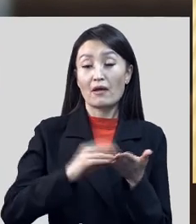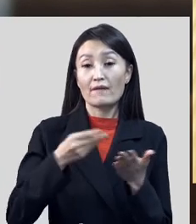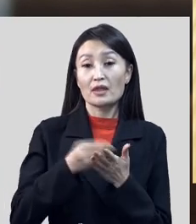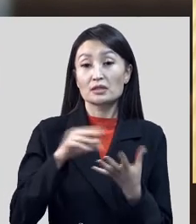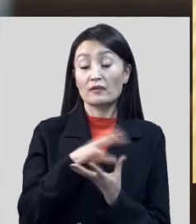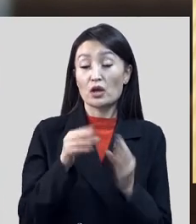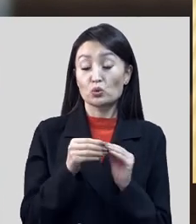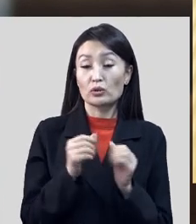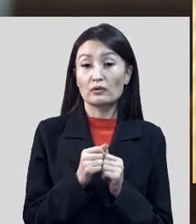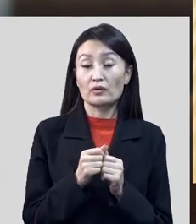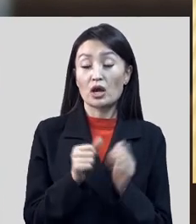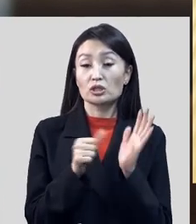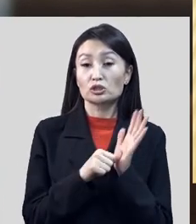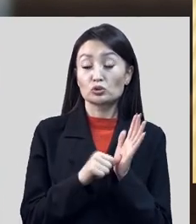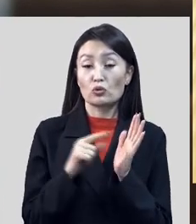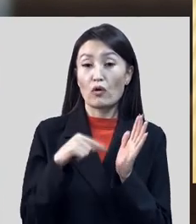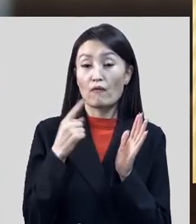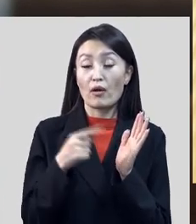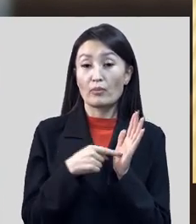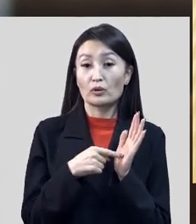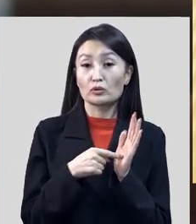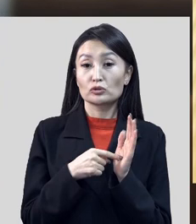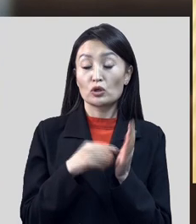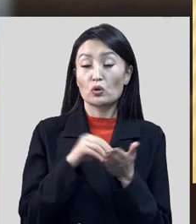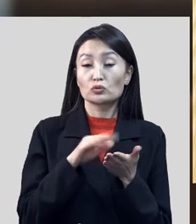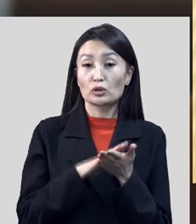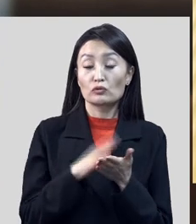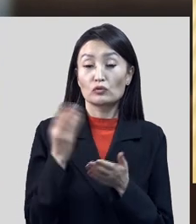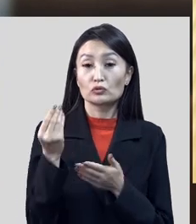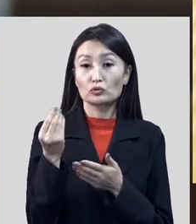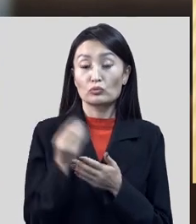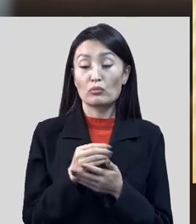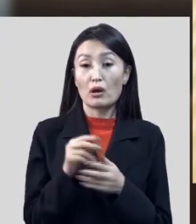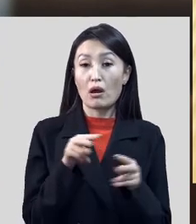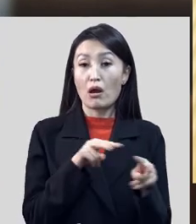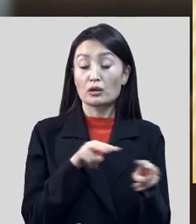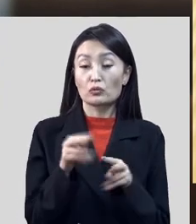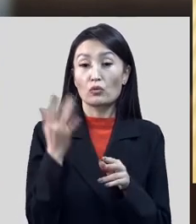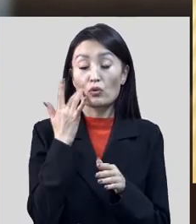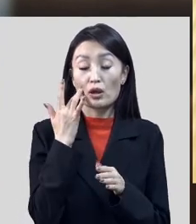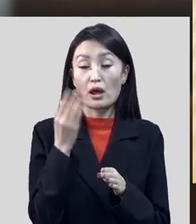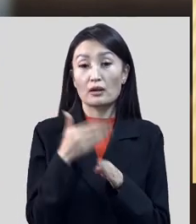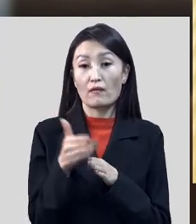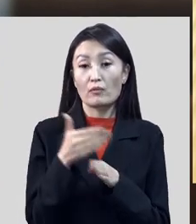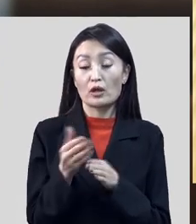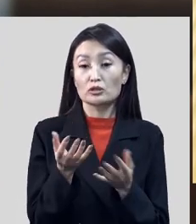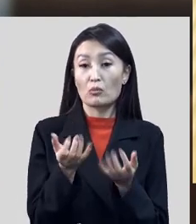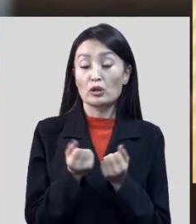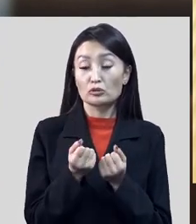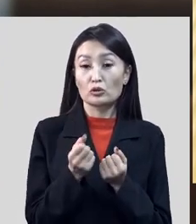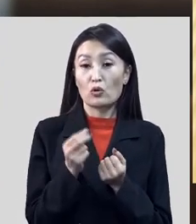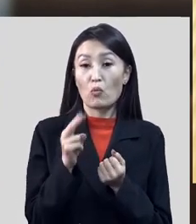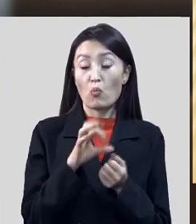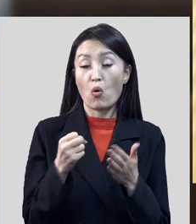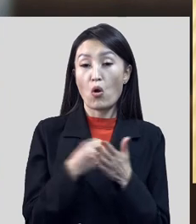отчетов шестой вопрос установленная сумма регулярно выплачиваемая получателю по